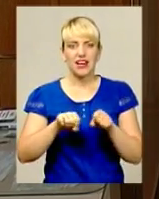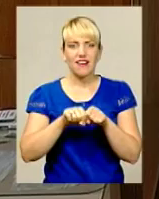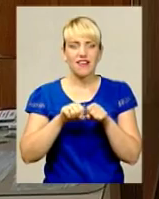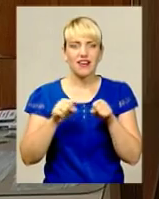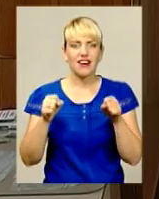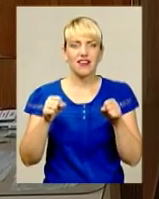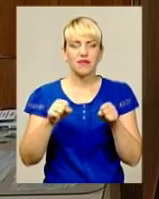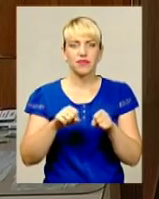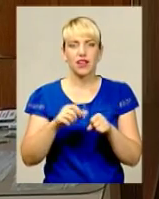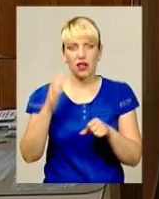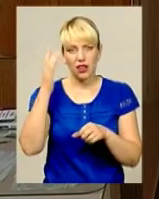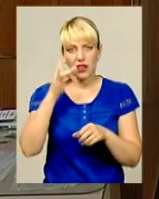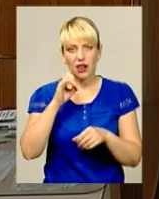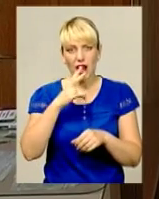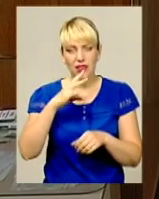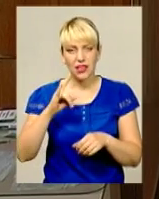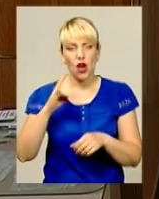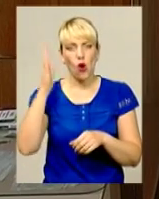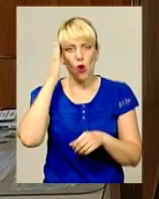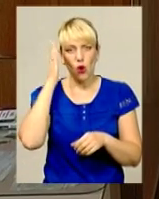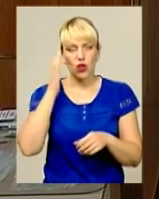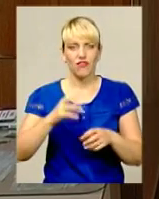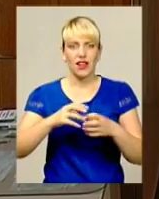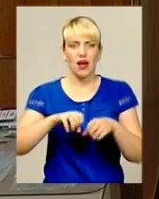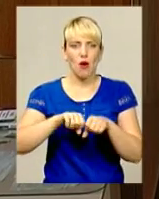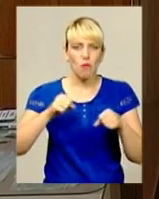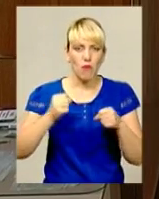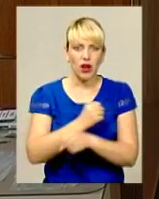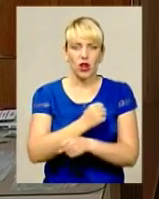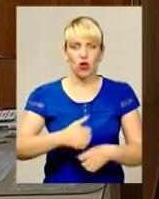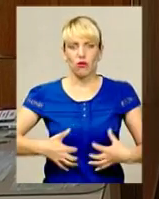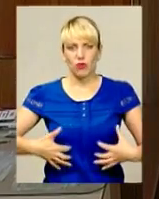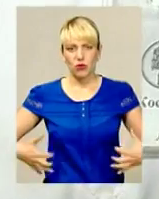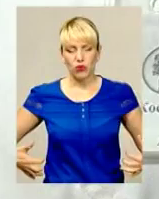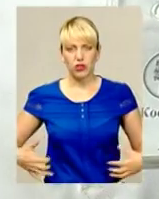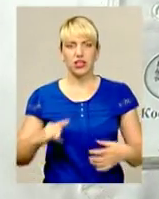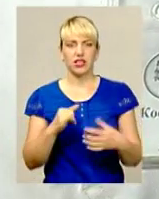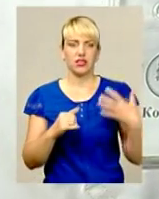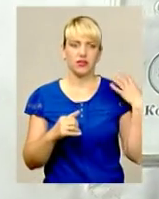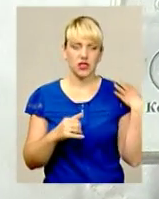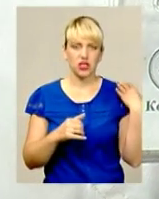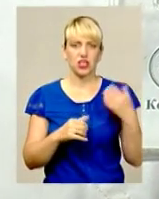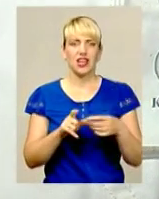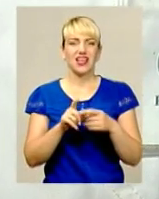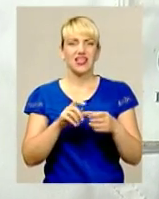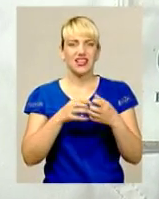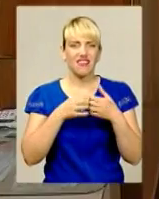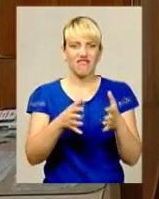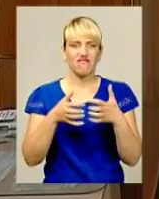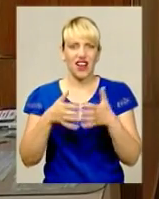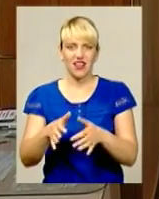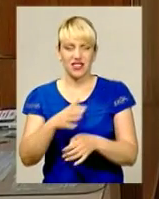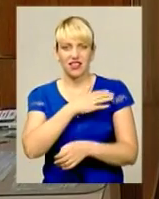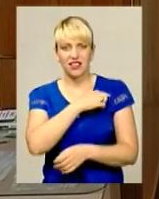голови. Переломи трьох ребер зліва, перелом правої ключиці, рвані рани перед плеча. Ще один хворий з